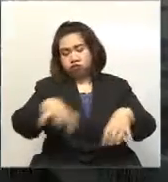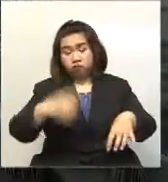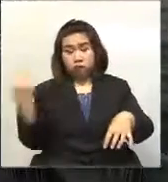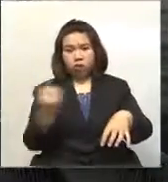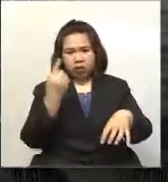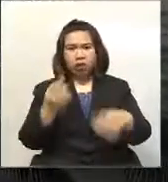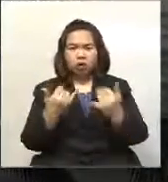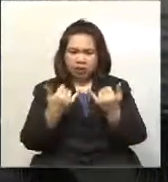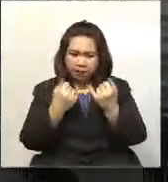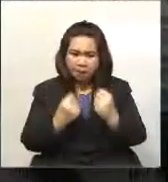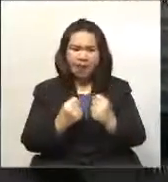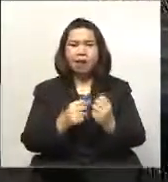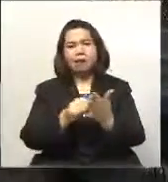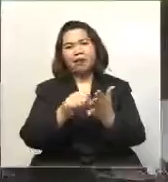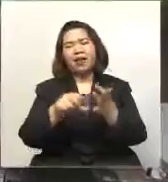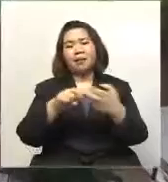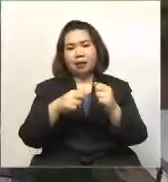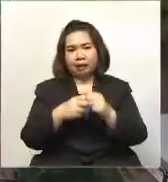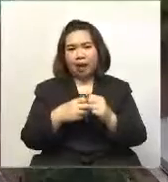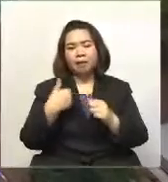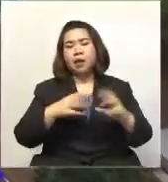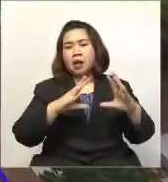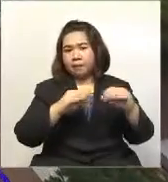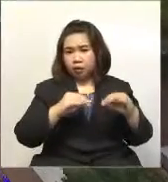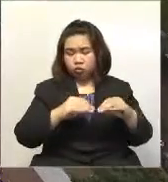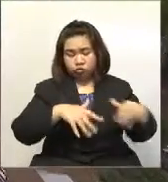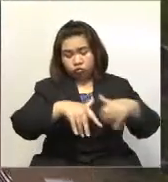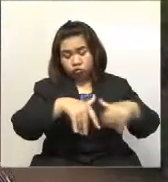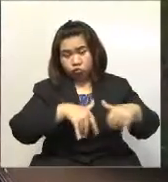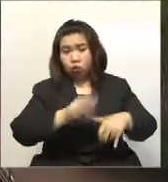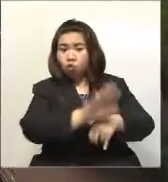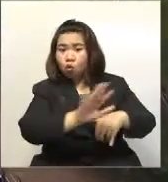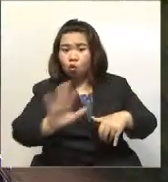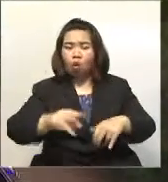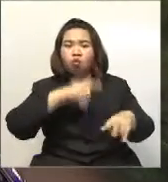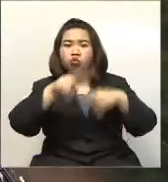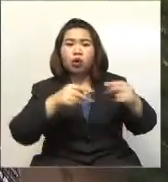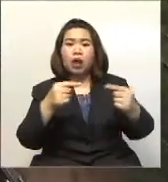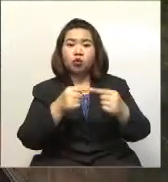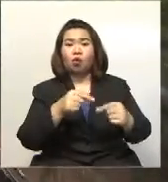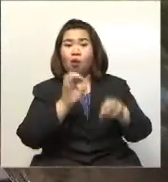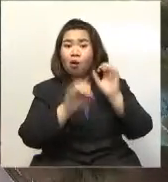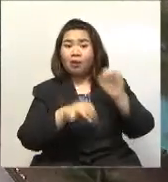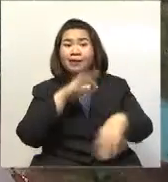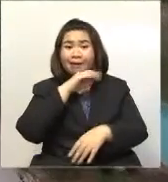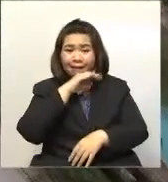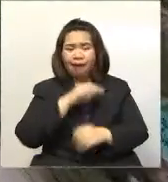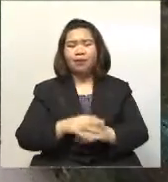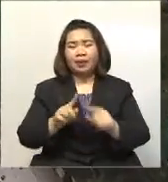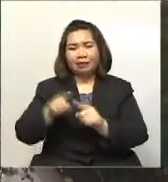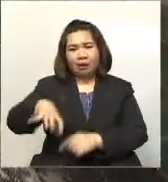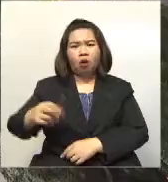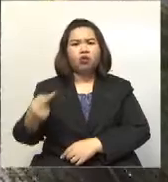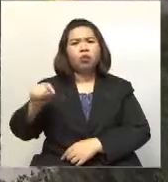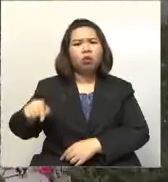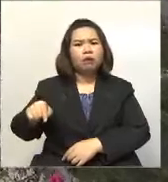อนนี้ก็เร่งแก้ไขปัญหาโดยจะมีการประชุมซักซ้อมกับท้องถิ่นทั่วประเทศที่ดูแลเรื่องขยะอยู่ส่วนปัญหาขยะบนเกาะสมุย